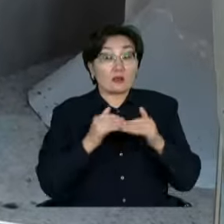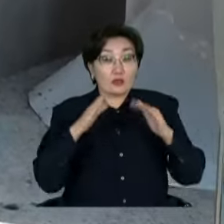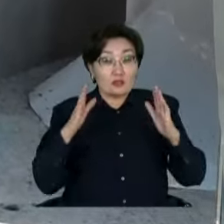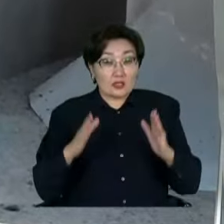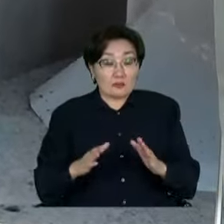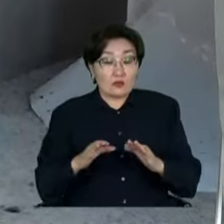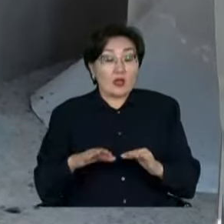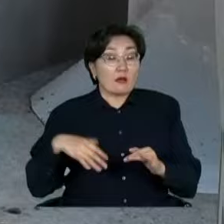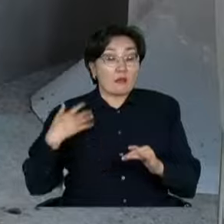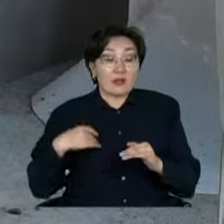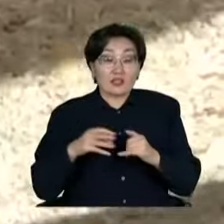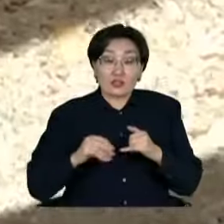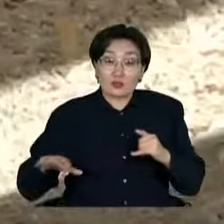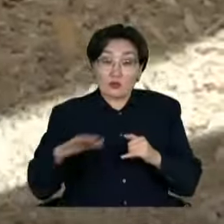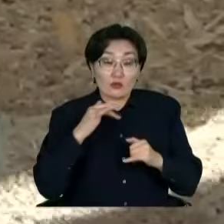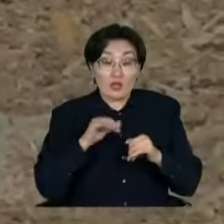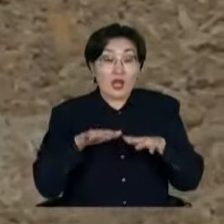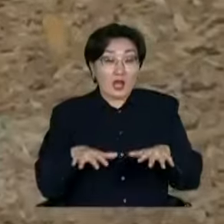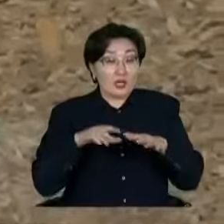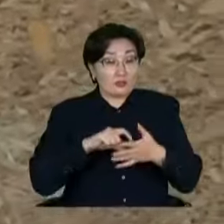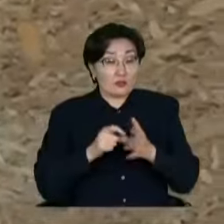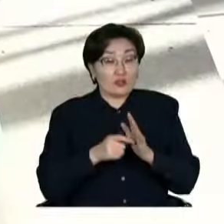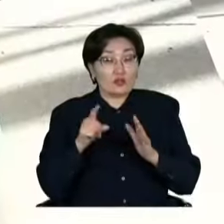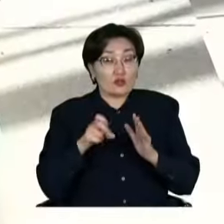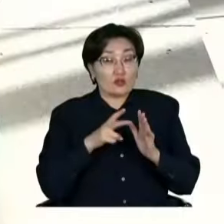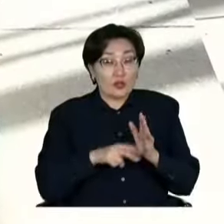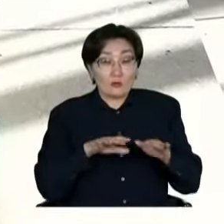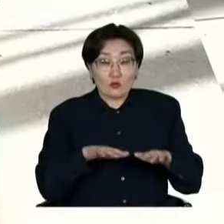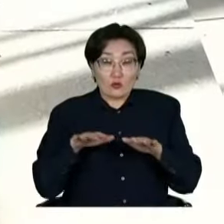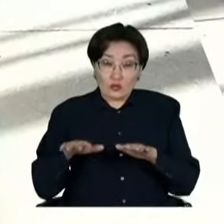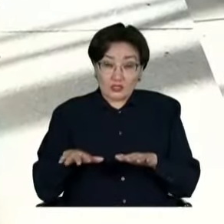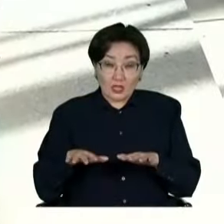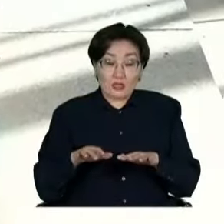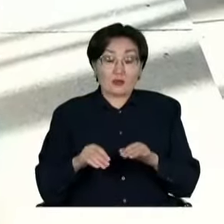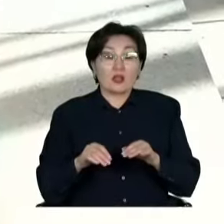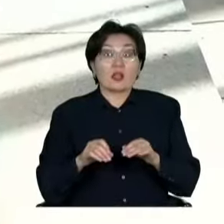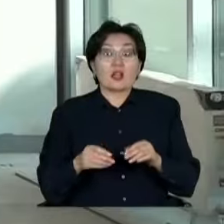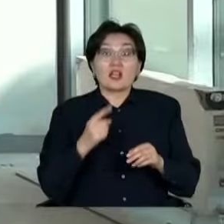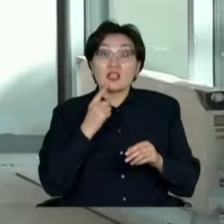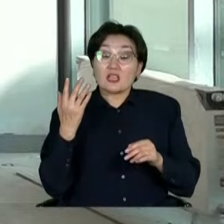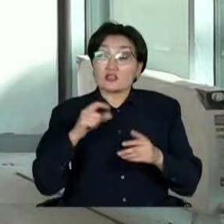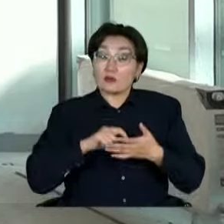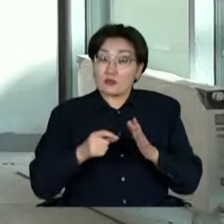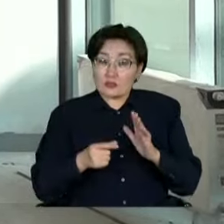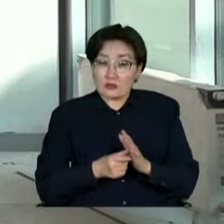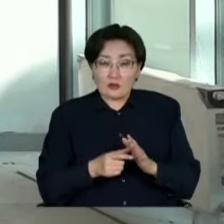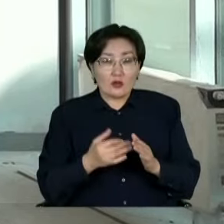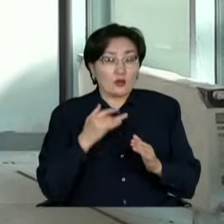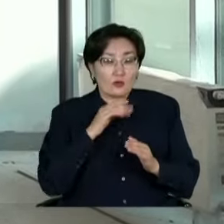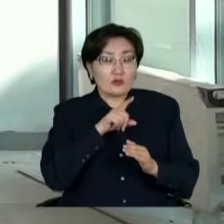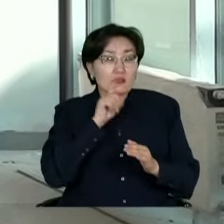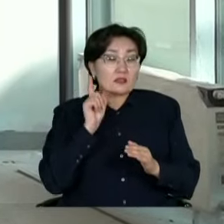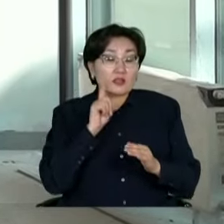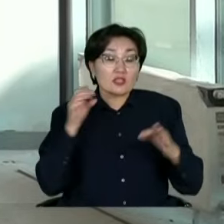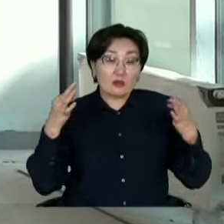тиімді жақтары өте көп. Активті залының өзі 170 орынға, және де лекционный зал қаншама жастардың